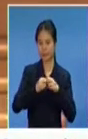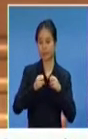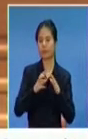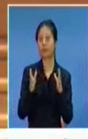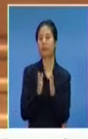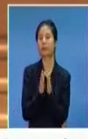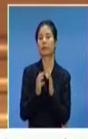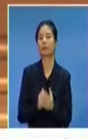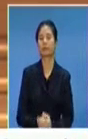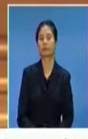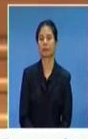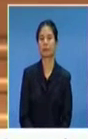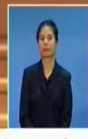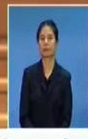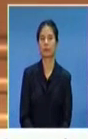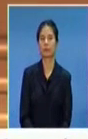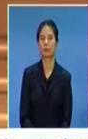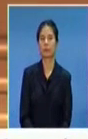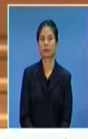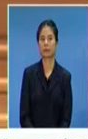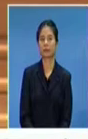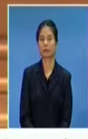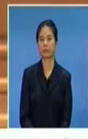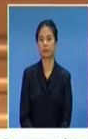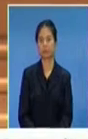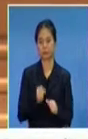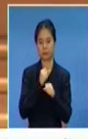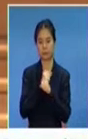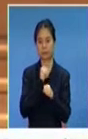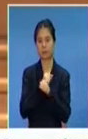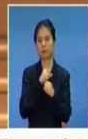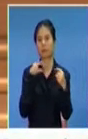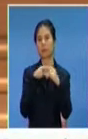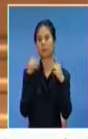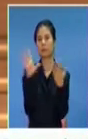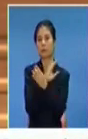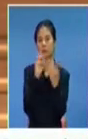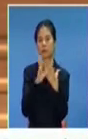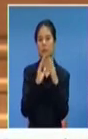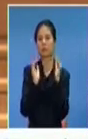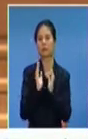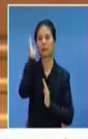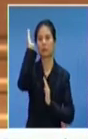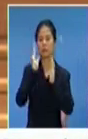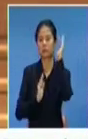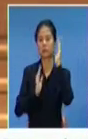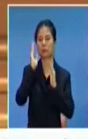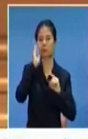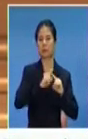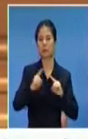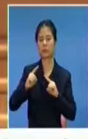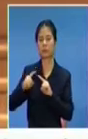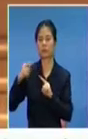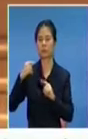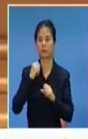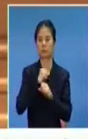ผมยกตัวอย่างว่าการที่จะเสริมสร้างวัฒนธรรมประชาธิปไตยที่ต้นกล้าประชาธิปไตยเนี่ยเราต้